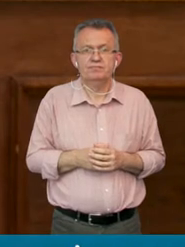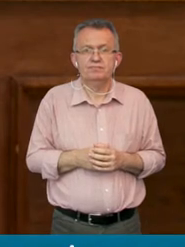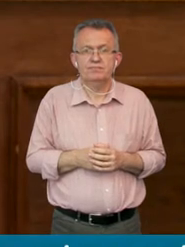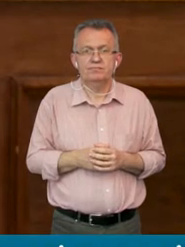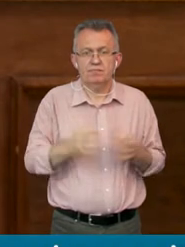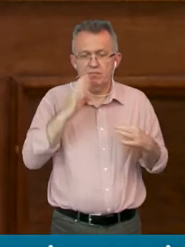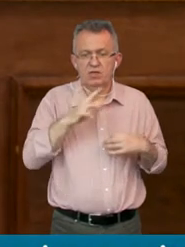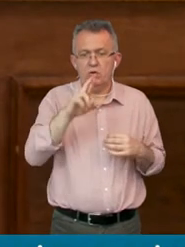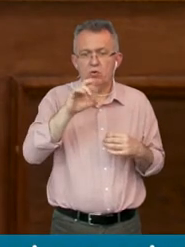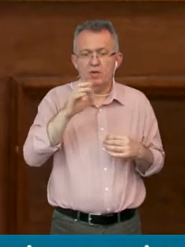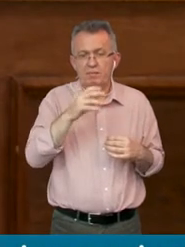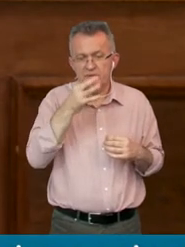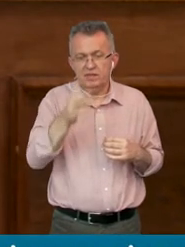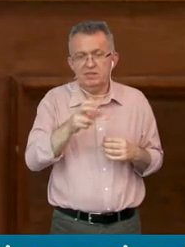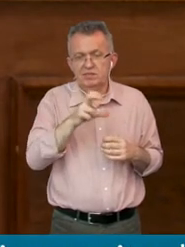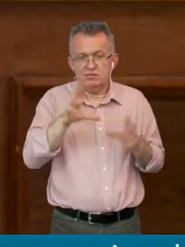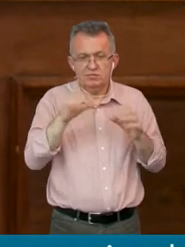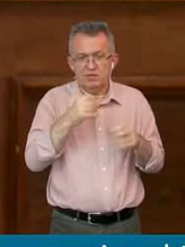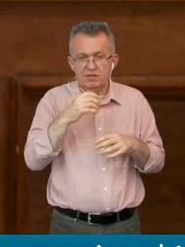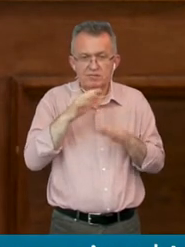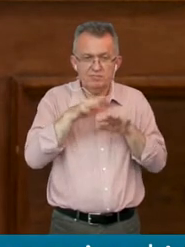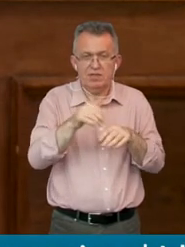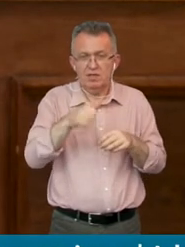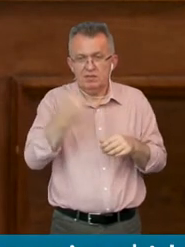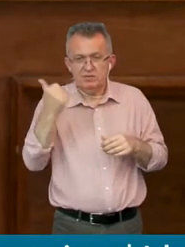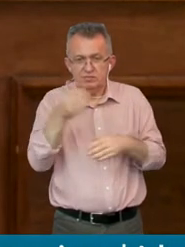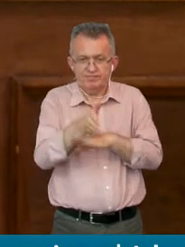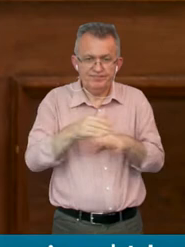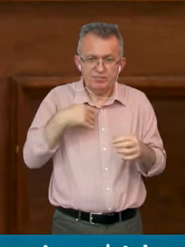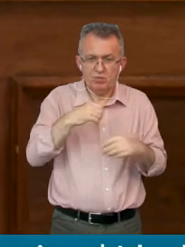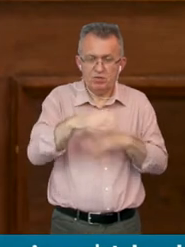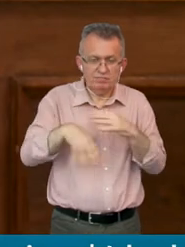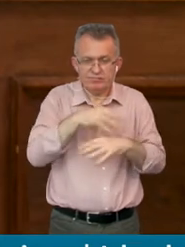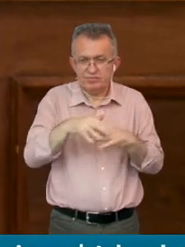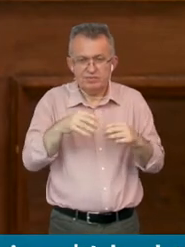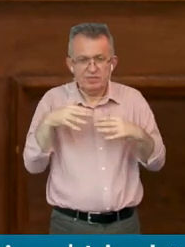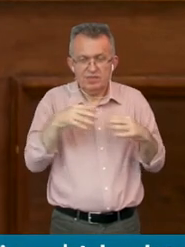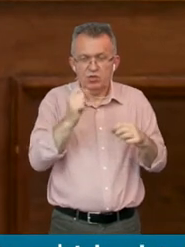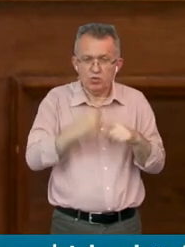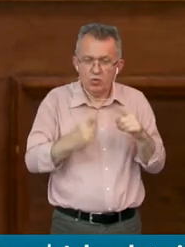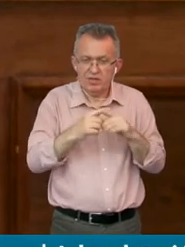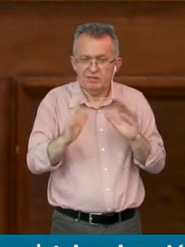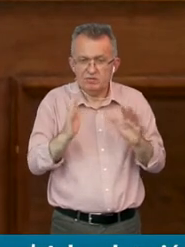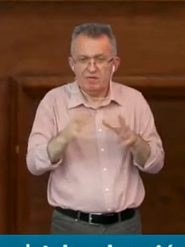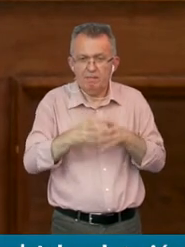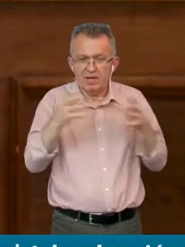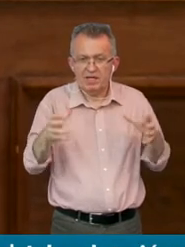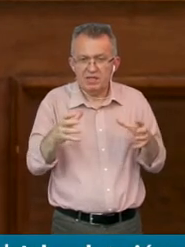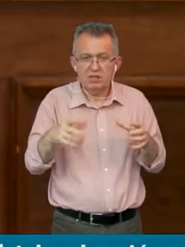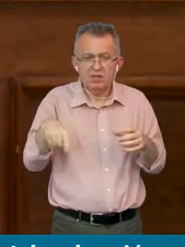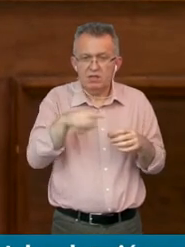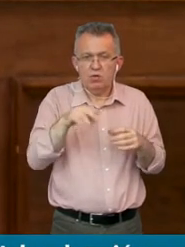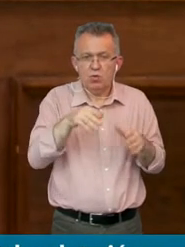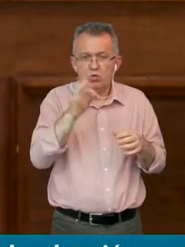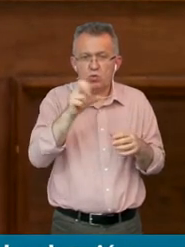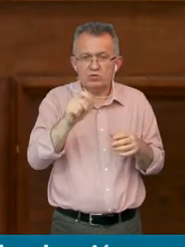Pani Roma. Dzień dobry. Czy w związku z paraliżem komunikacyjnym pomiędzy prawym i lewym brzegiem planowane jest chociaż tymczasowe powiększenie parkingu przy pętli